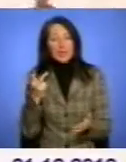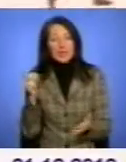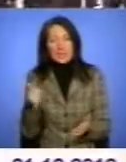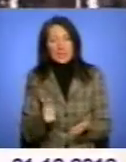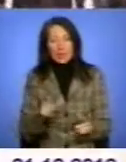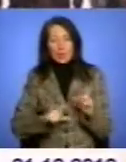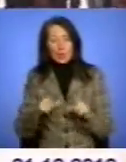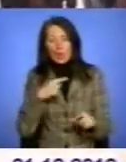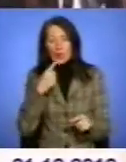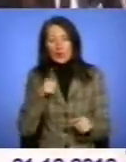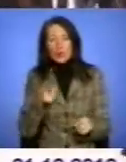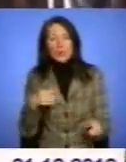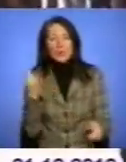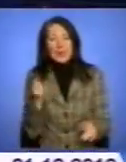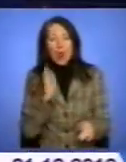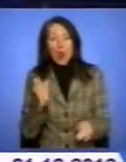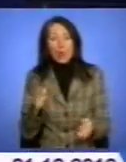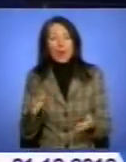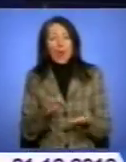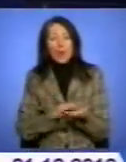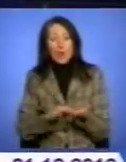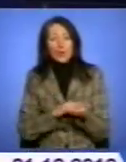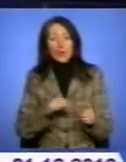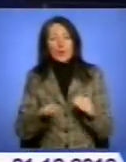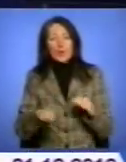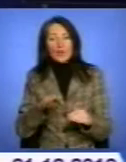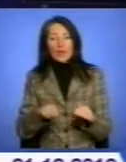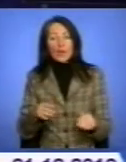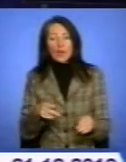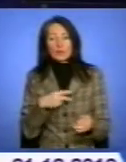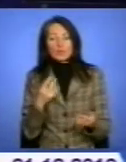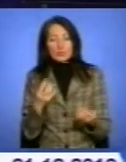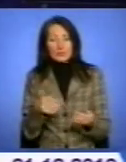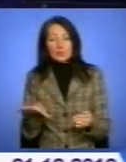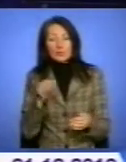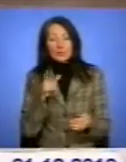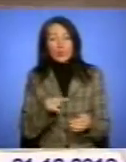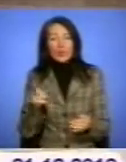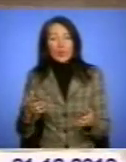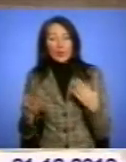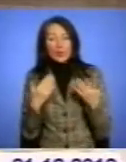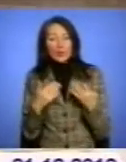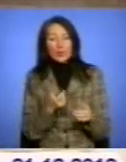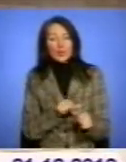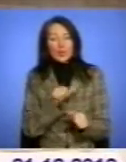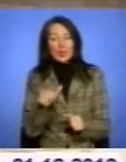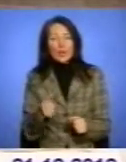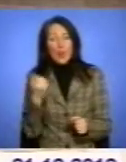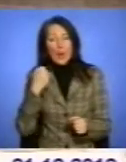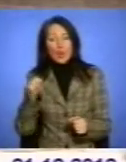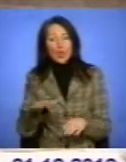відтворювати в рухах колізії людських стосунків. Зокрема, перемогу добра над злом. Така легендарна дата